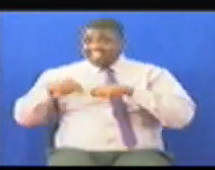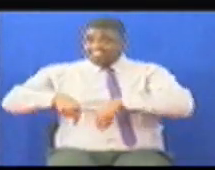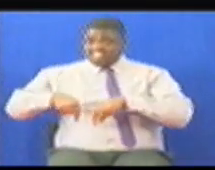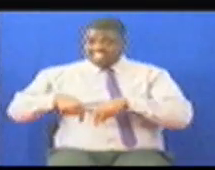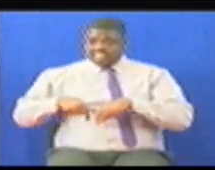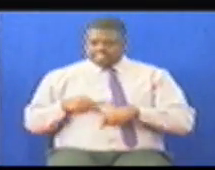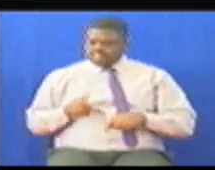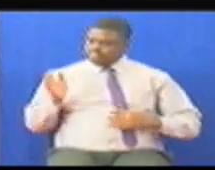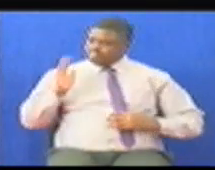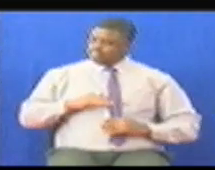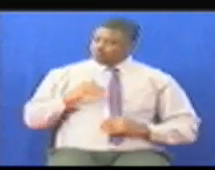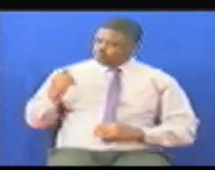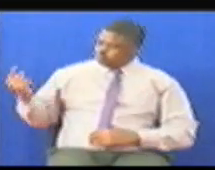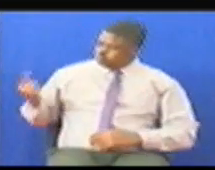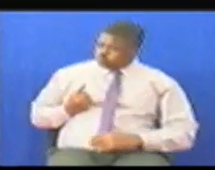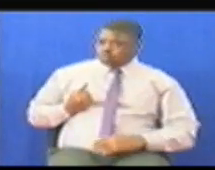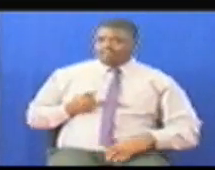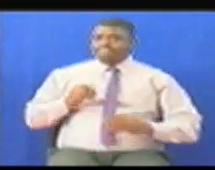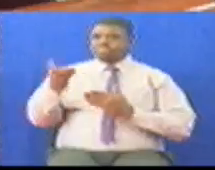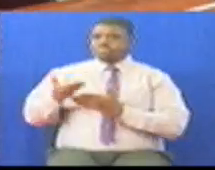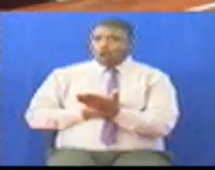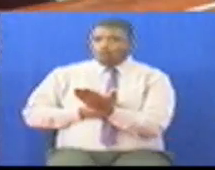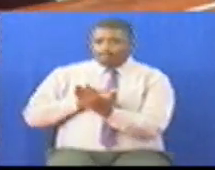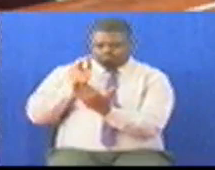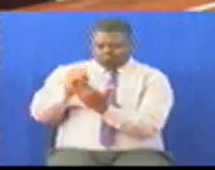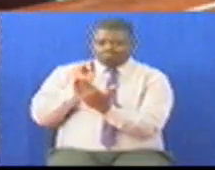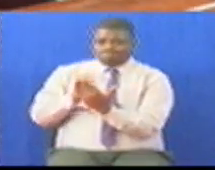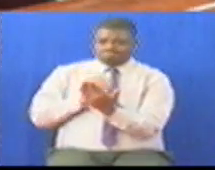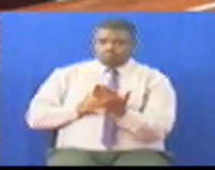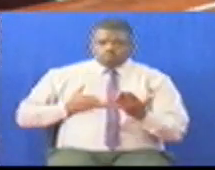katika siku zijazo tutakuwa tunajaza fomu